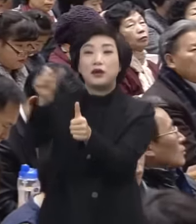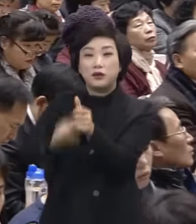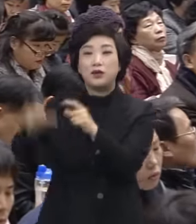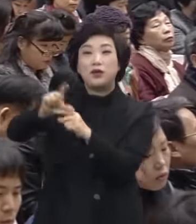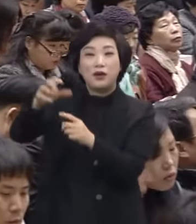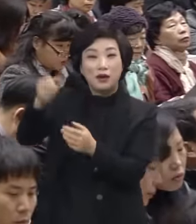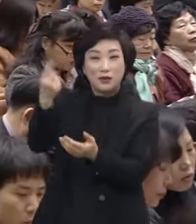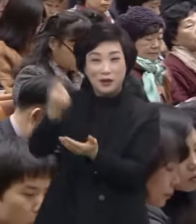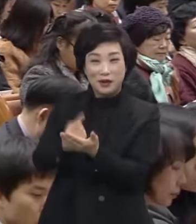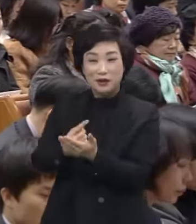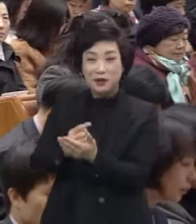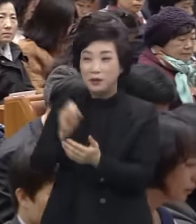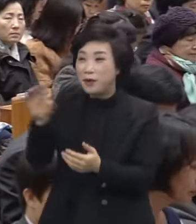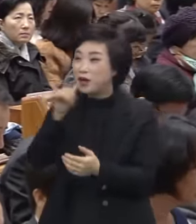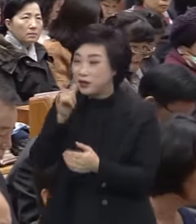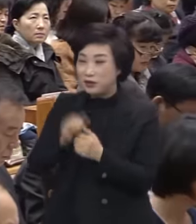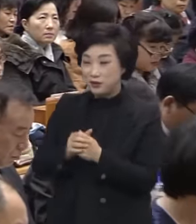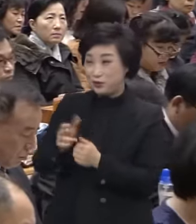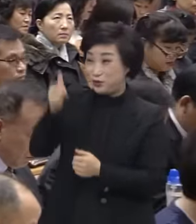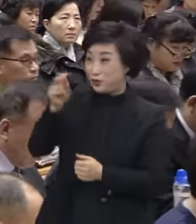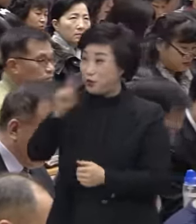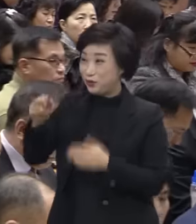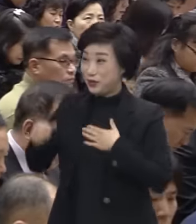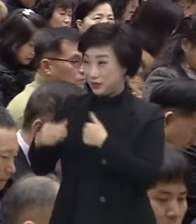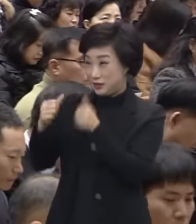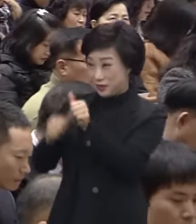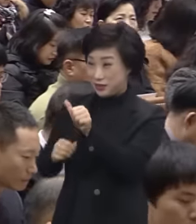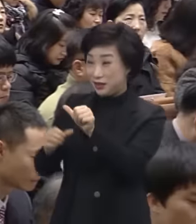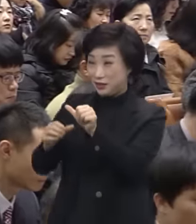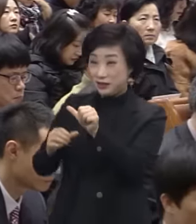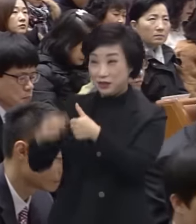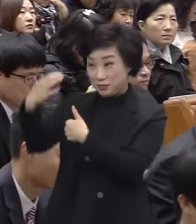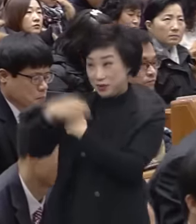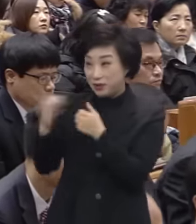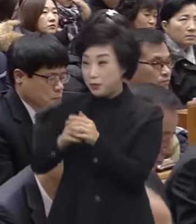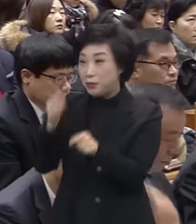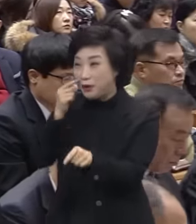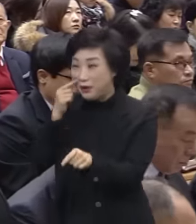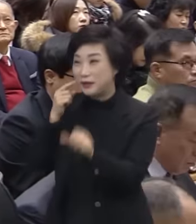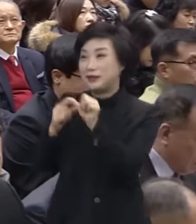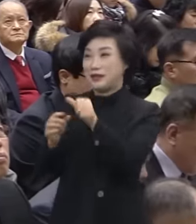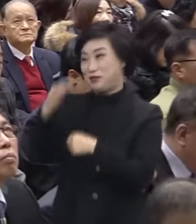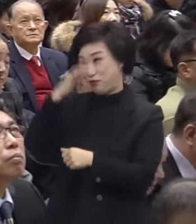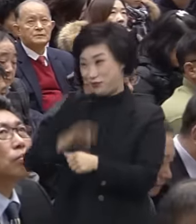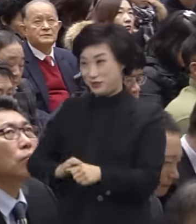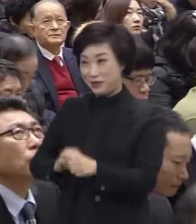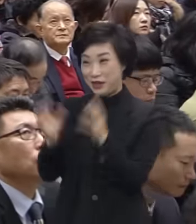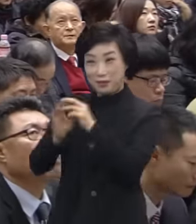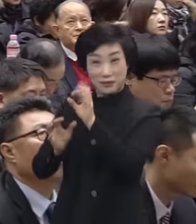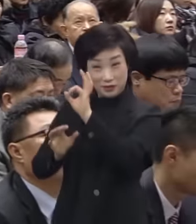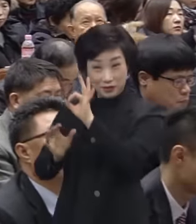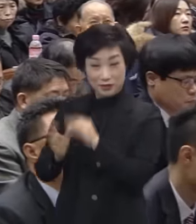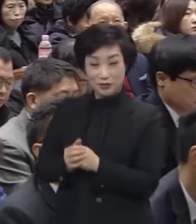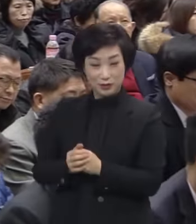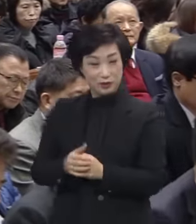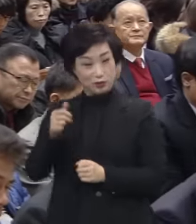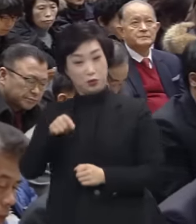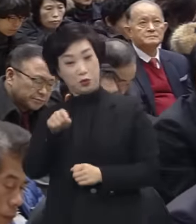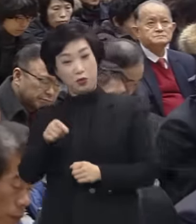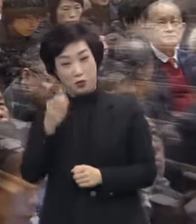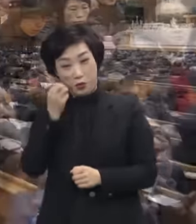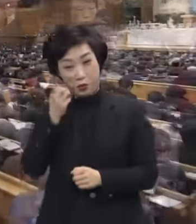와서 가로되 주여 네게 다섯 달란트를 주셨는데 보소서 내가 또 다섯 달란트를 남겼나이다. 그 주인이